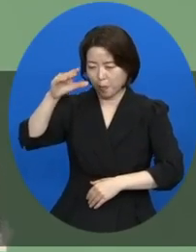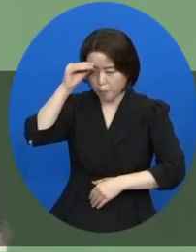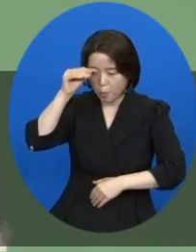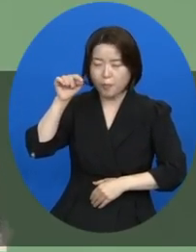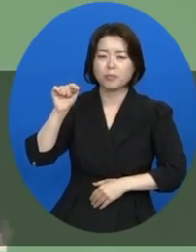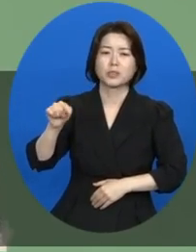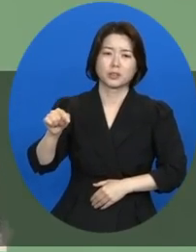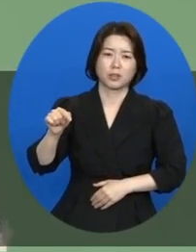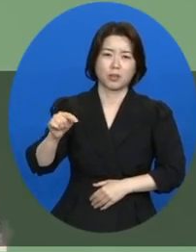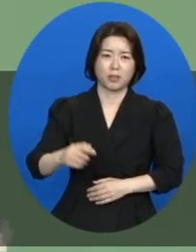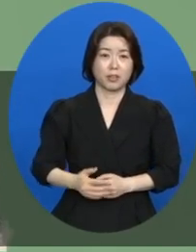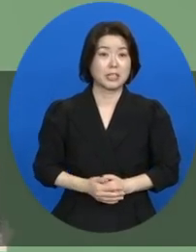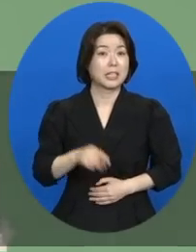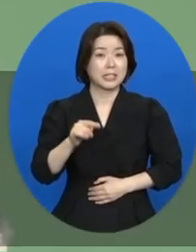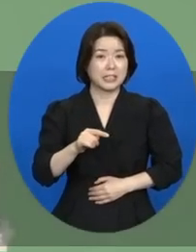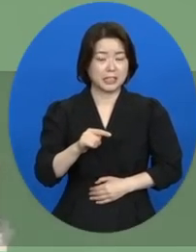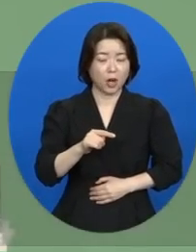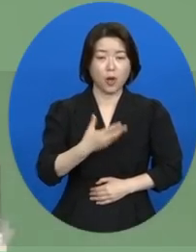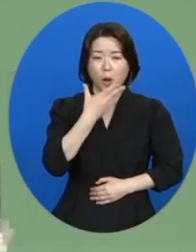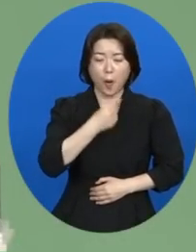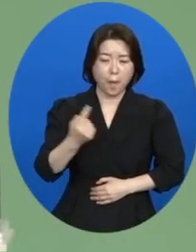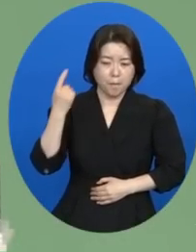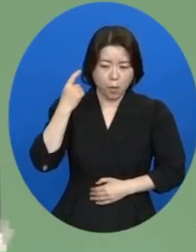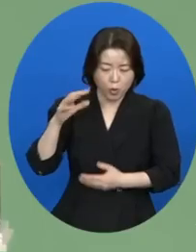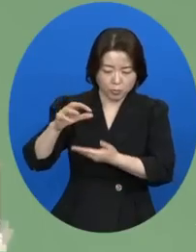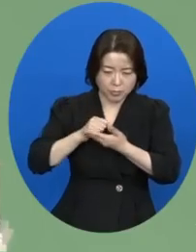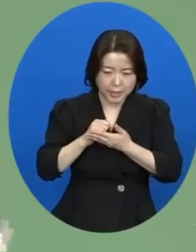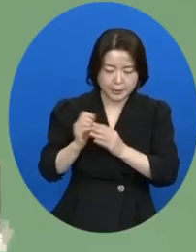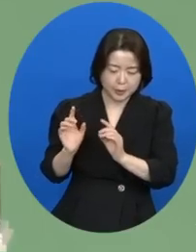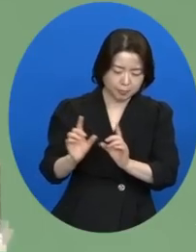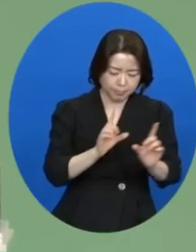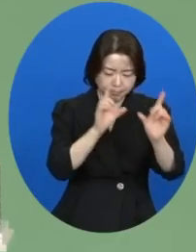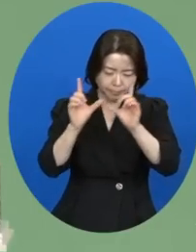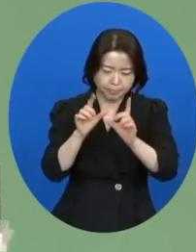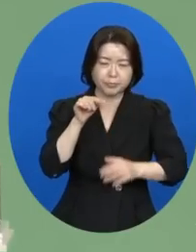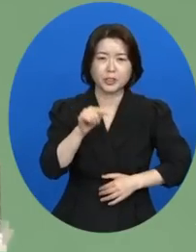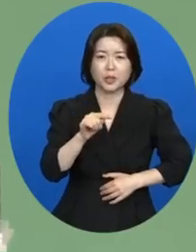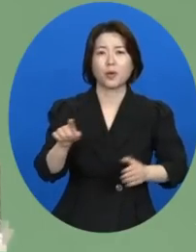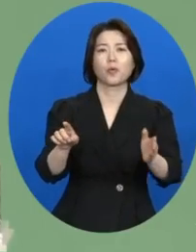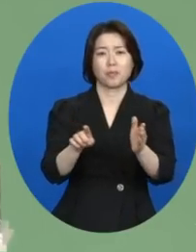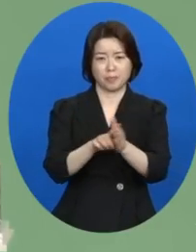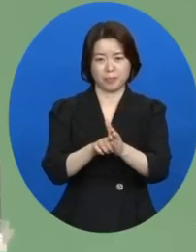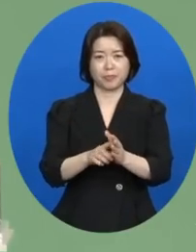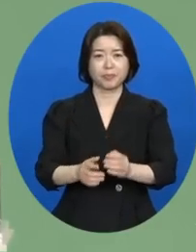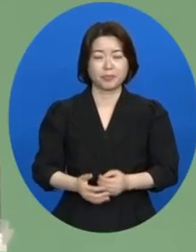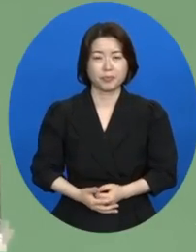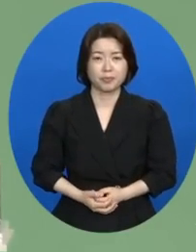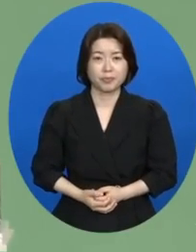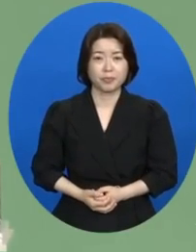본받는 것입니다. 라는 복음을 살아내는 것이라고 믿습니다.